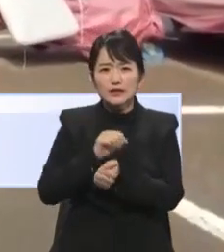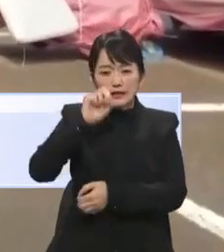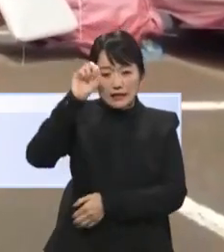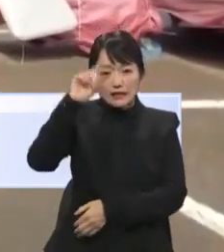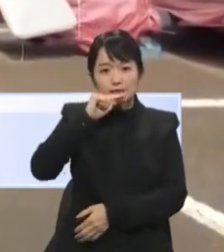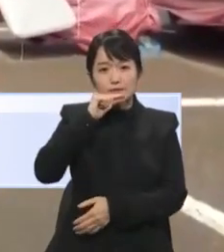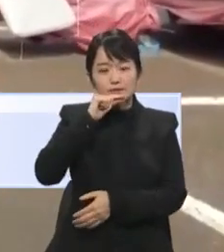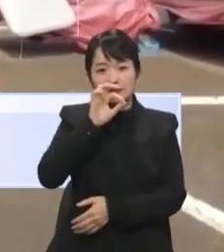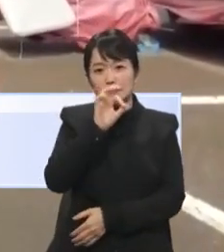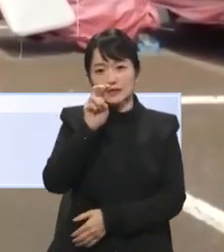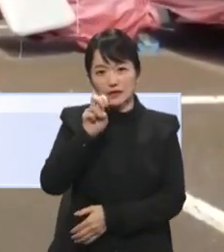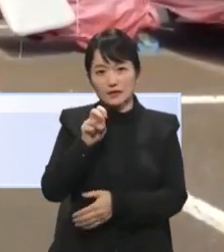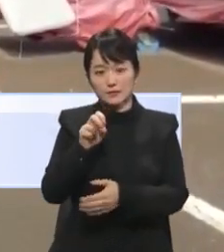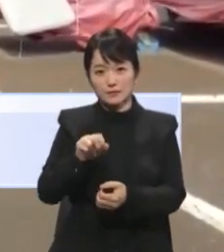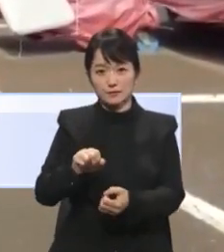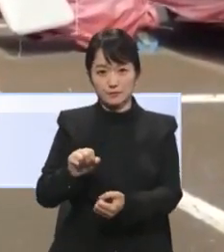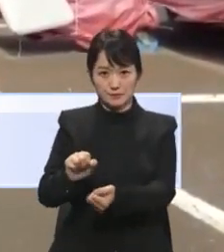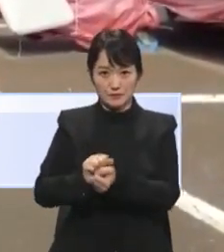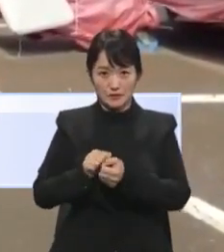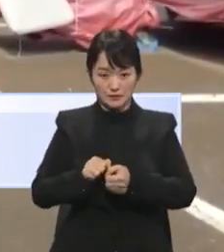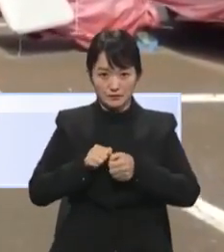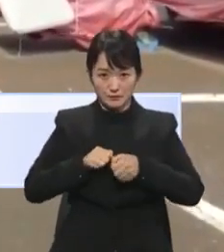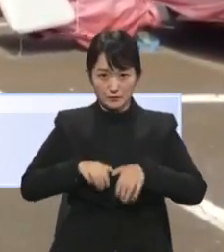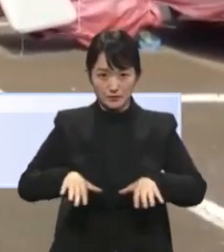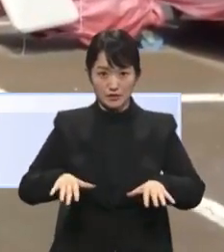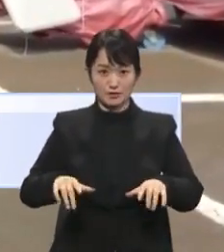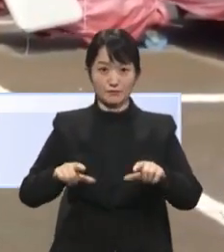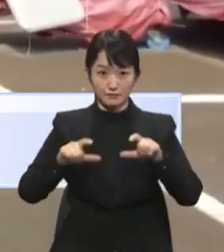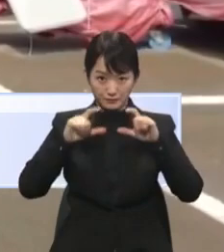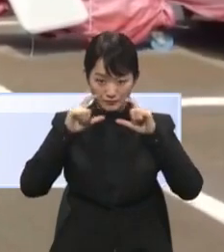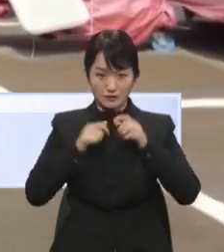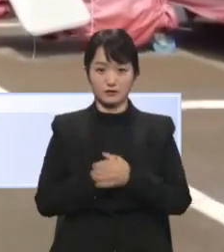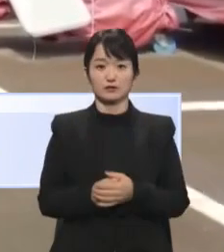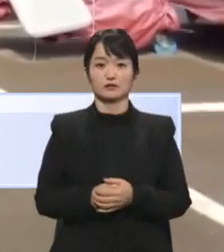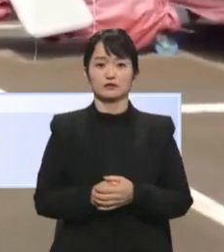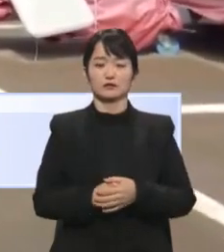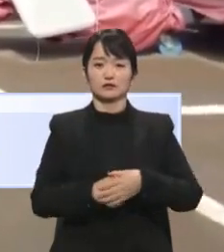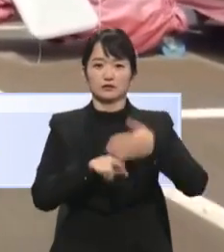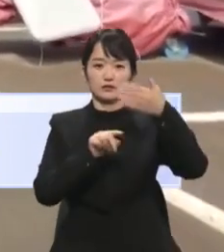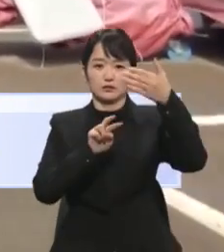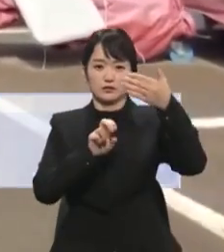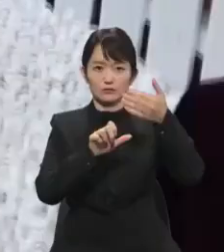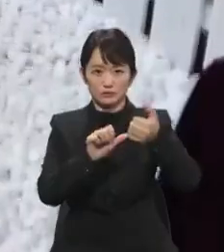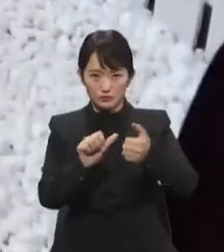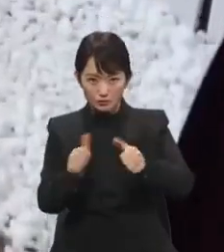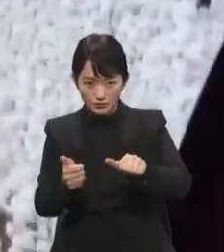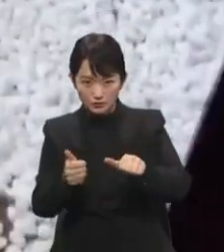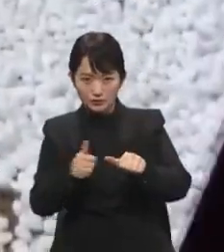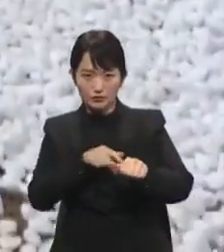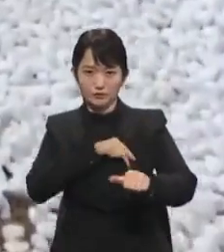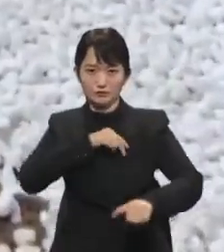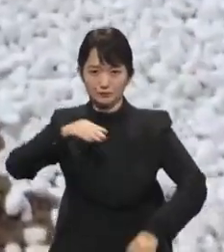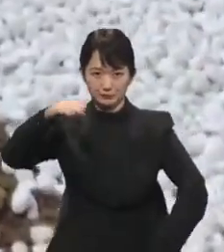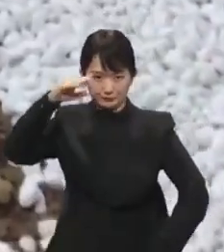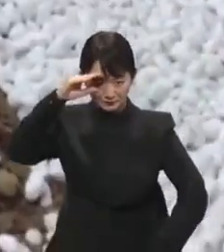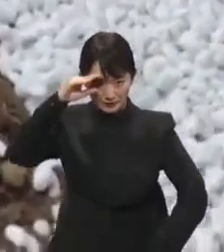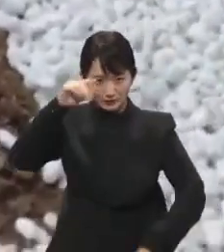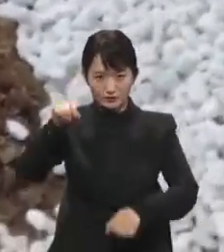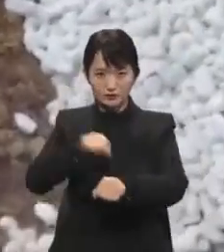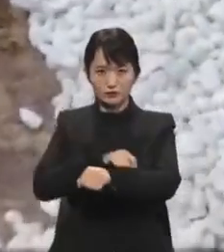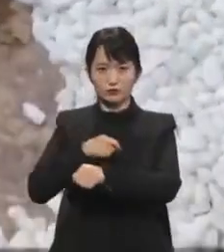전신 전이 진단까지 받았던 건데요. 결국 지난달 25일 숨졌고 대원들의 격례를 받으며 특공대 사무실